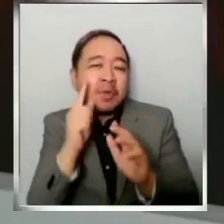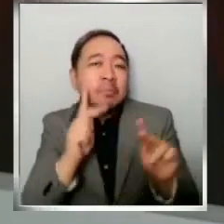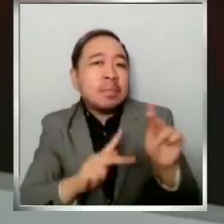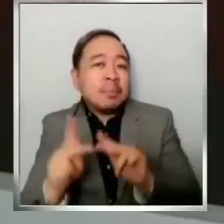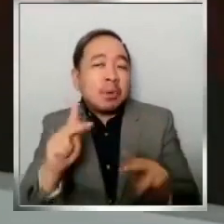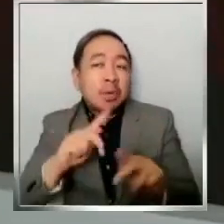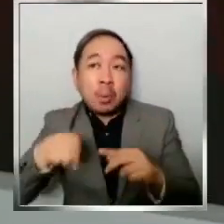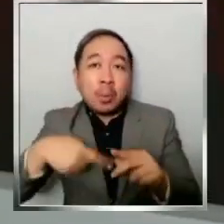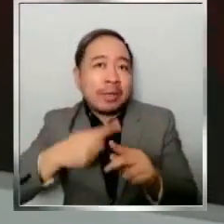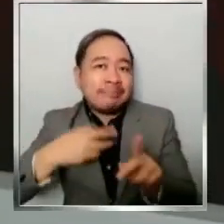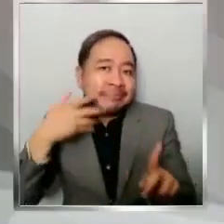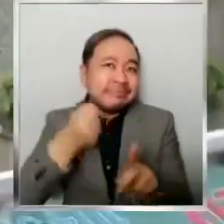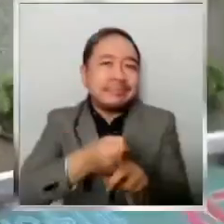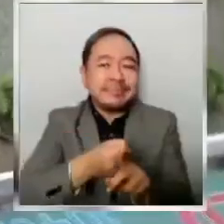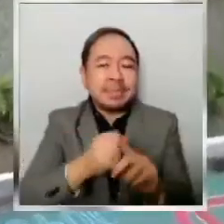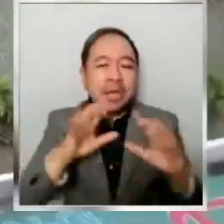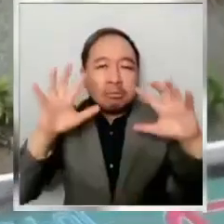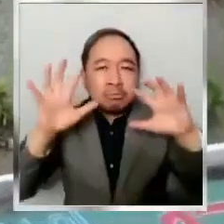Bagyong Carding.